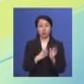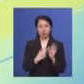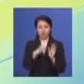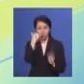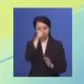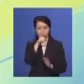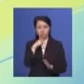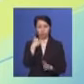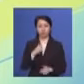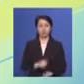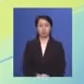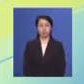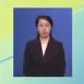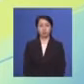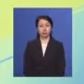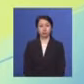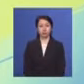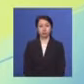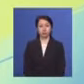года. Подробности в следующем сюжете.